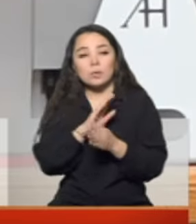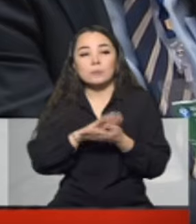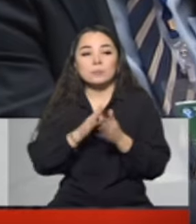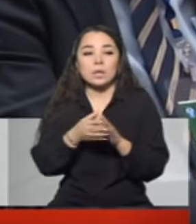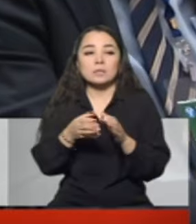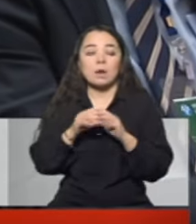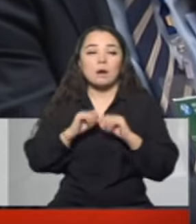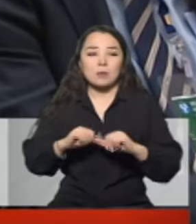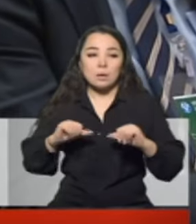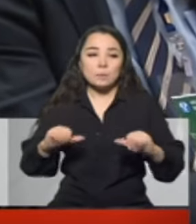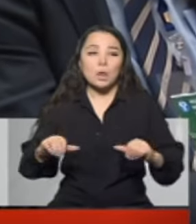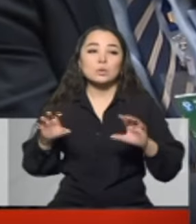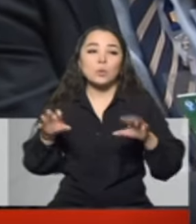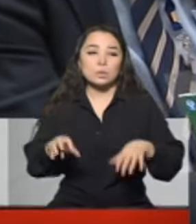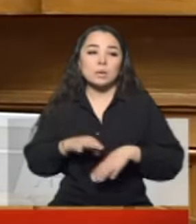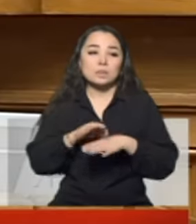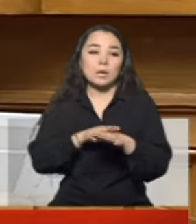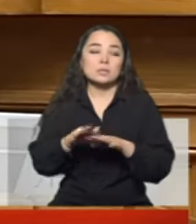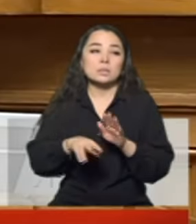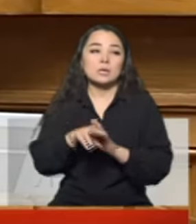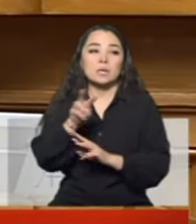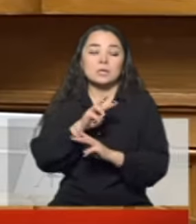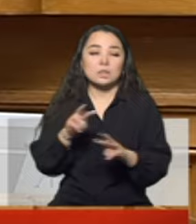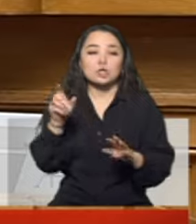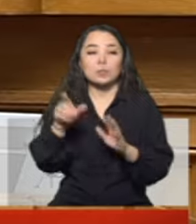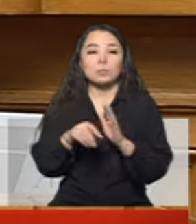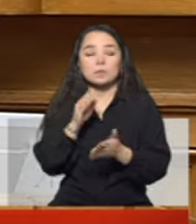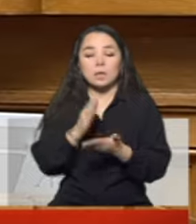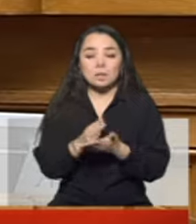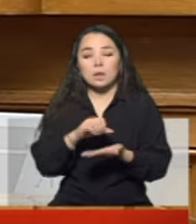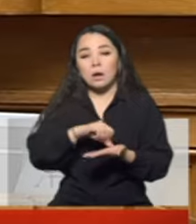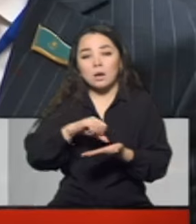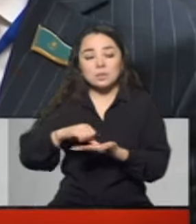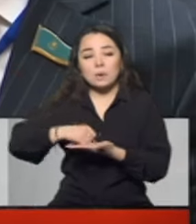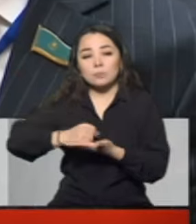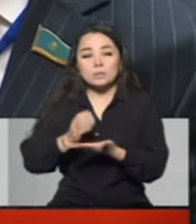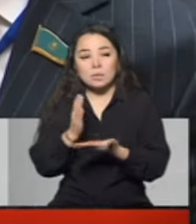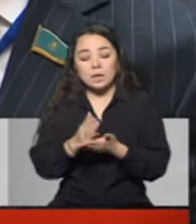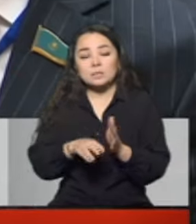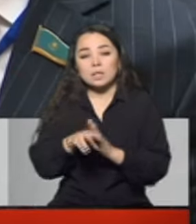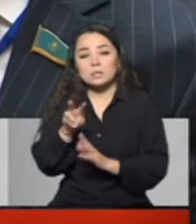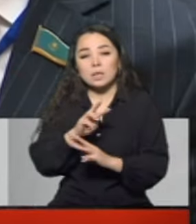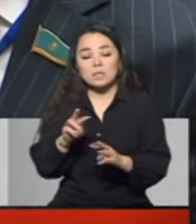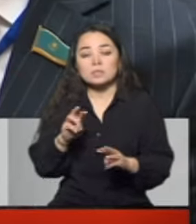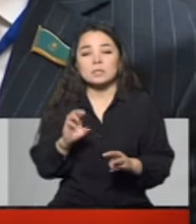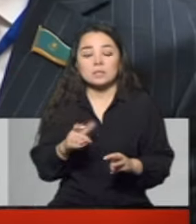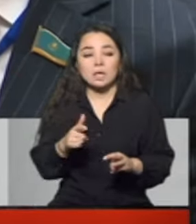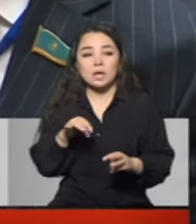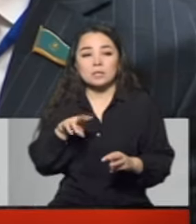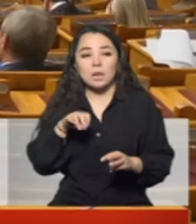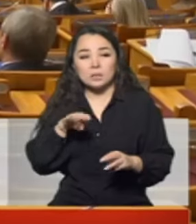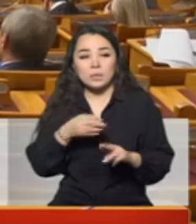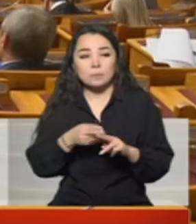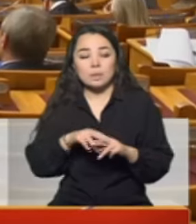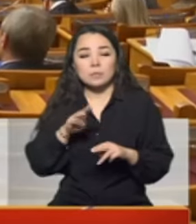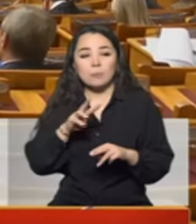тұрақты комиссиясының төрағасы лауазымына сенат депутаты Ольга Булавкинаның кандидатурасын бекітті. Ал сенатор Геннадий Шиповских ТМД жастар парламентаралық